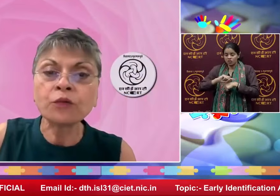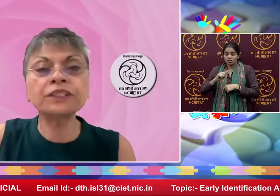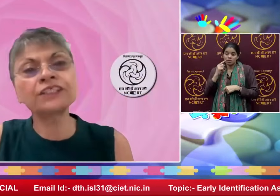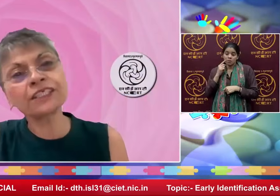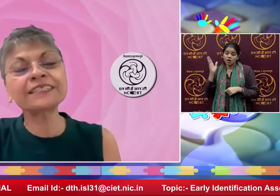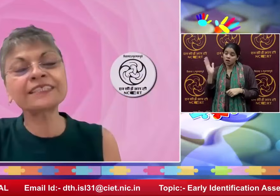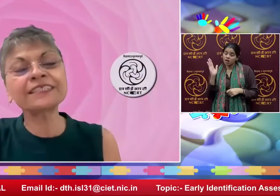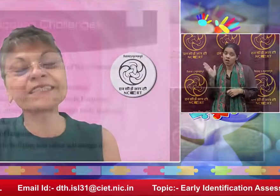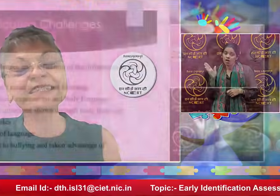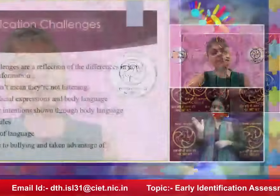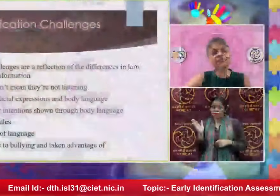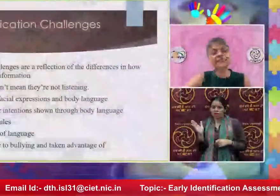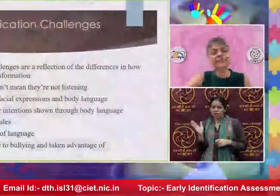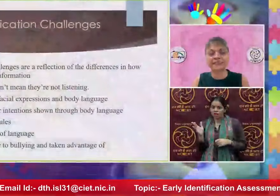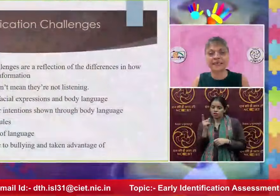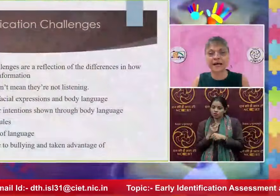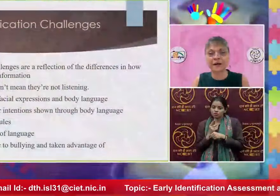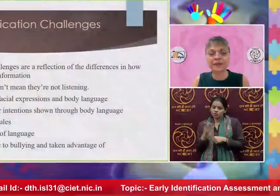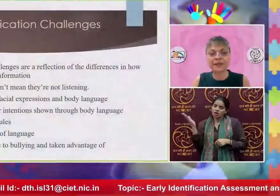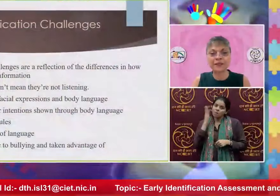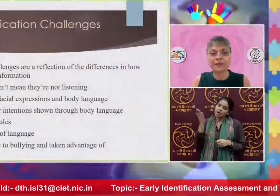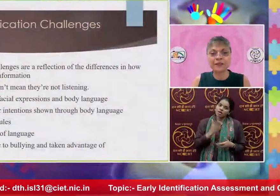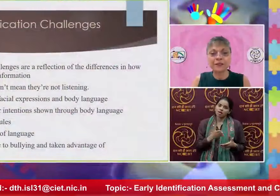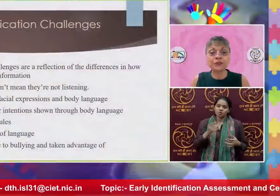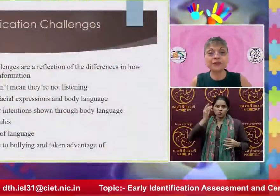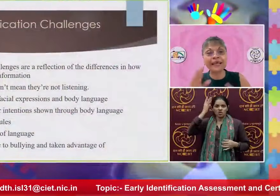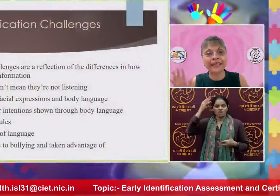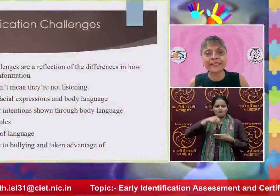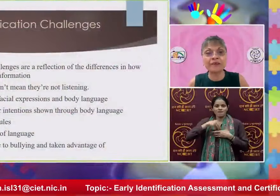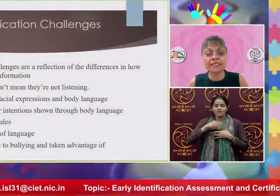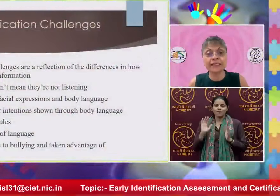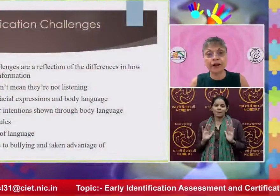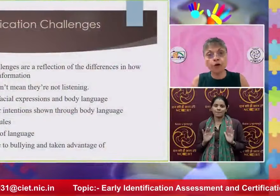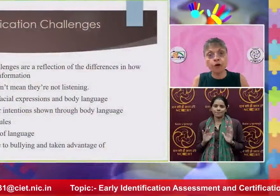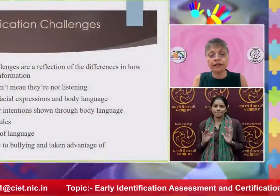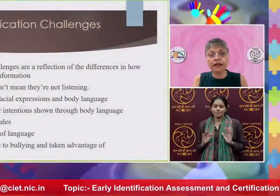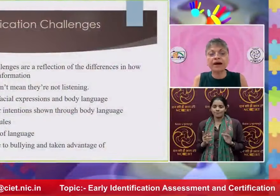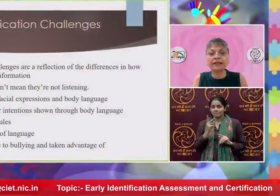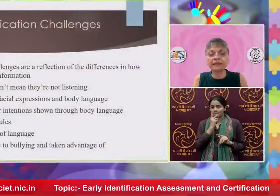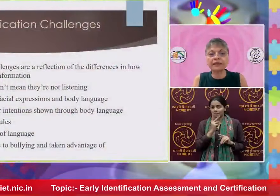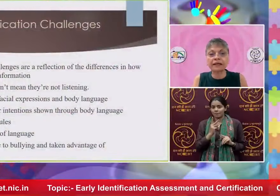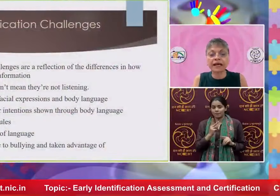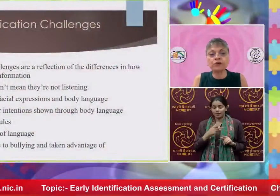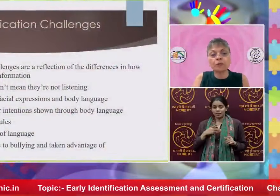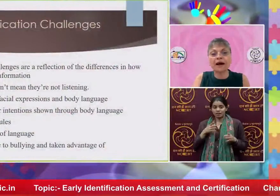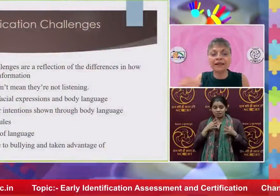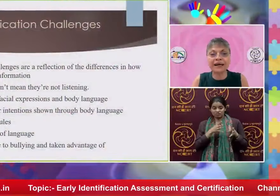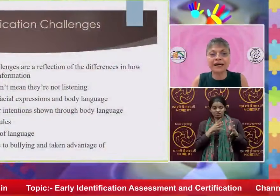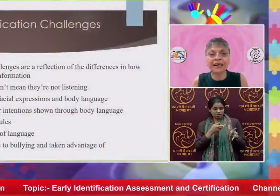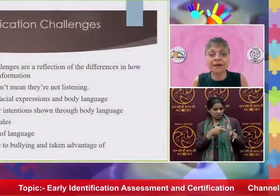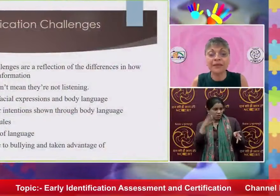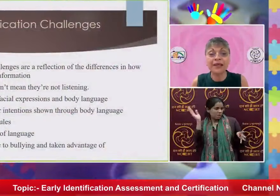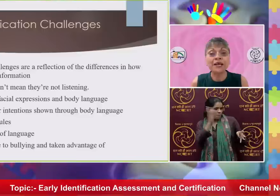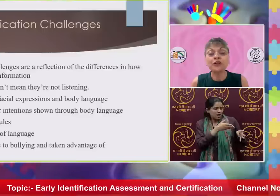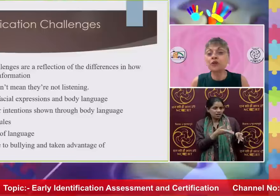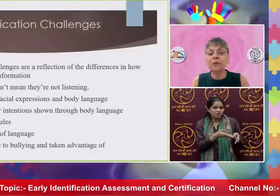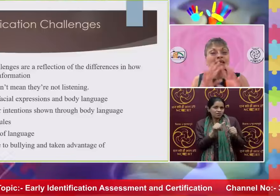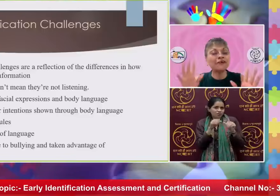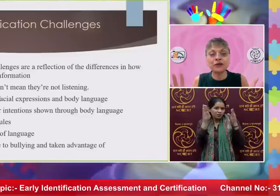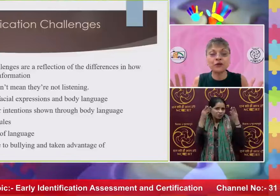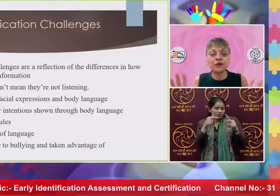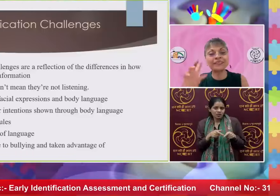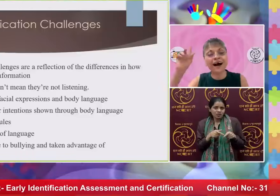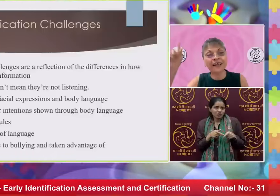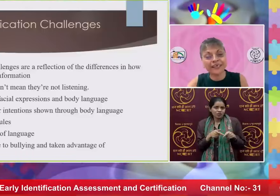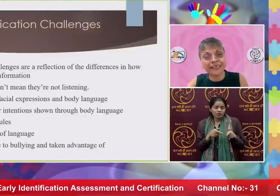ना, वो टीचर के सामने ही मार देगा. Yeah. So, से देखो कितना वायलेंट लड़का है, उसको मार रहा है. Exactly. You